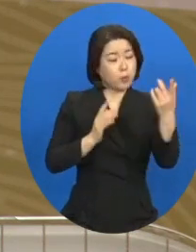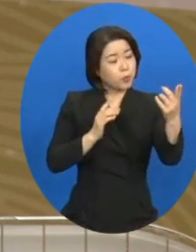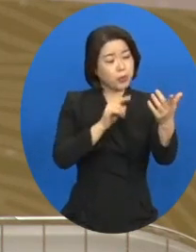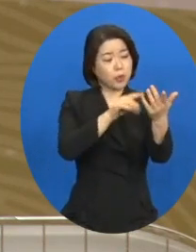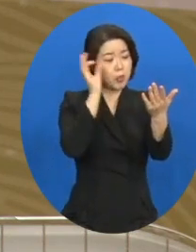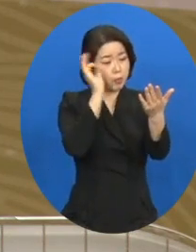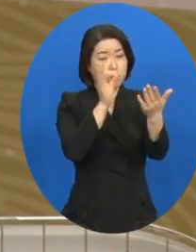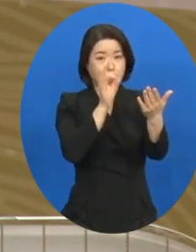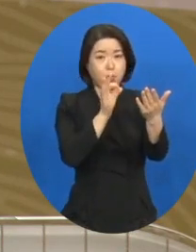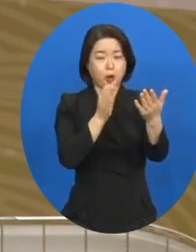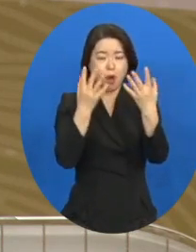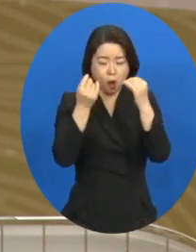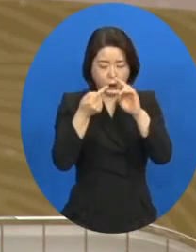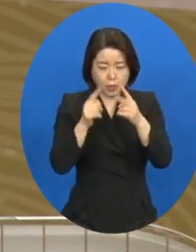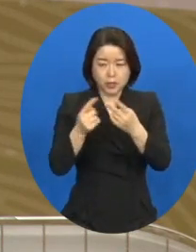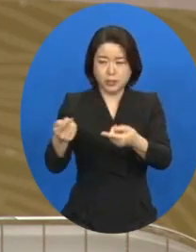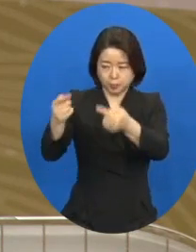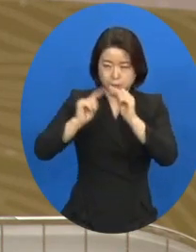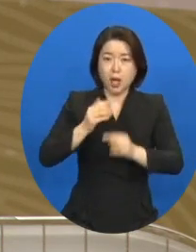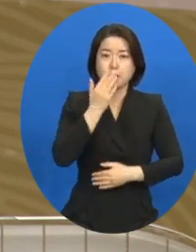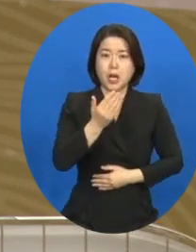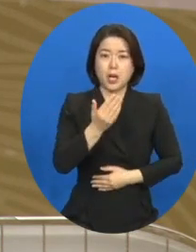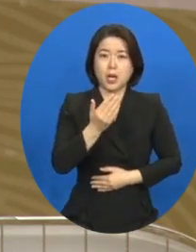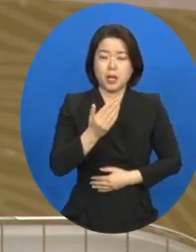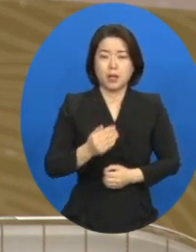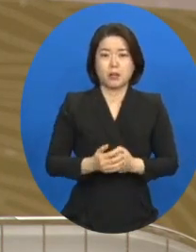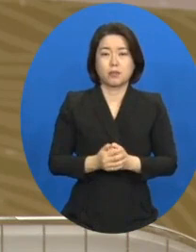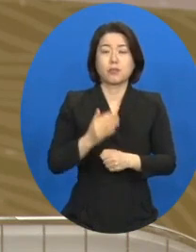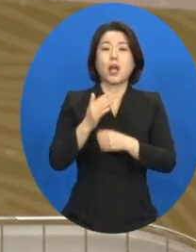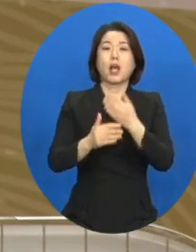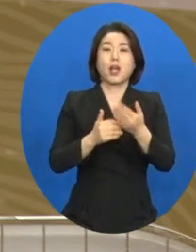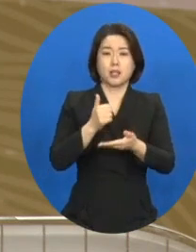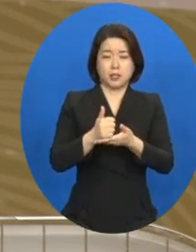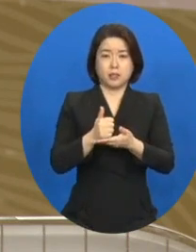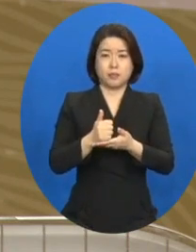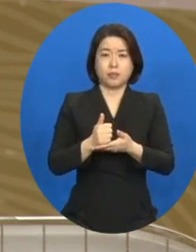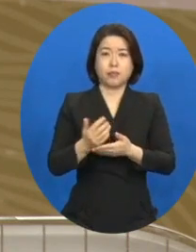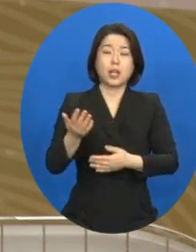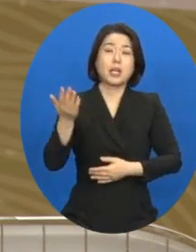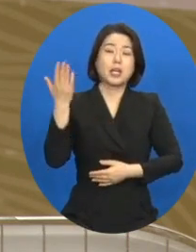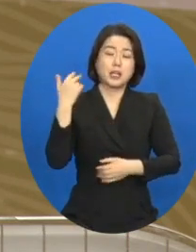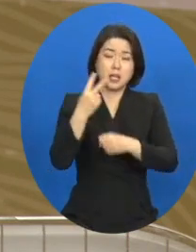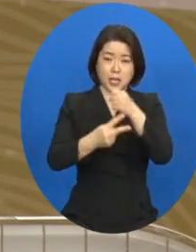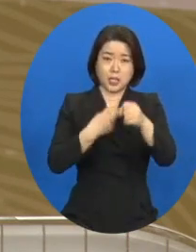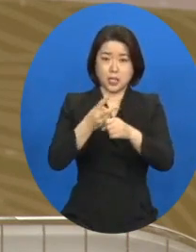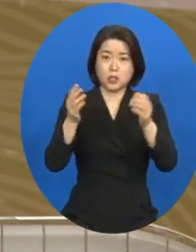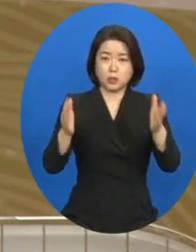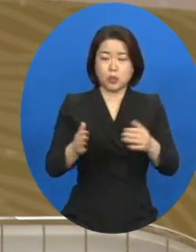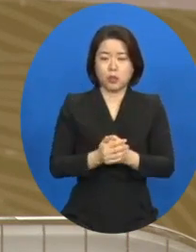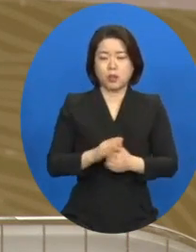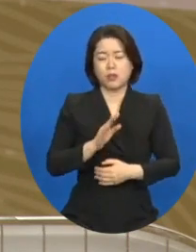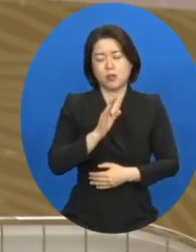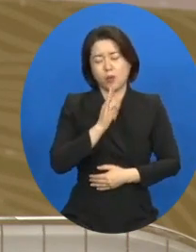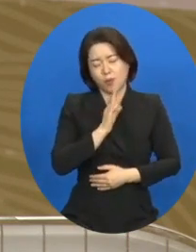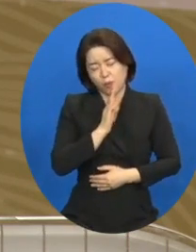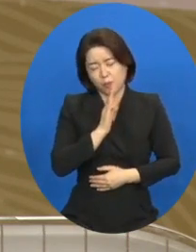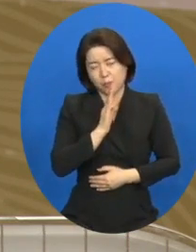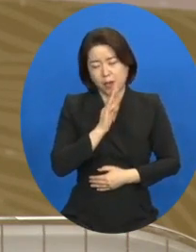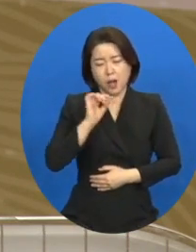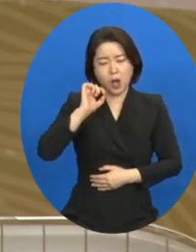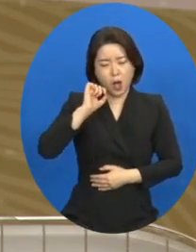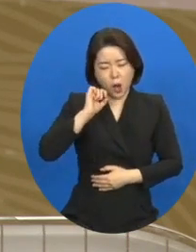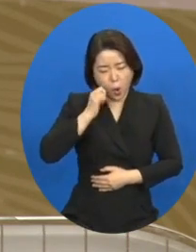휴대폰으로라도 얼마든지 들어오실 수 있어요. 하나님, 지난 2년이 진짜 기가 막힌